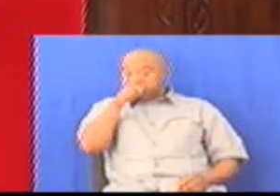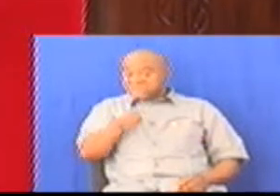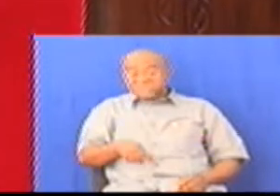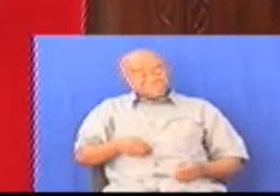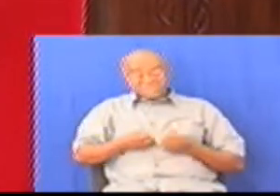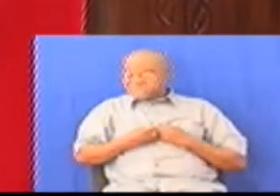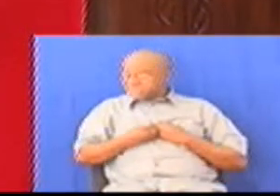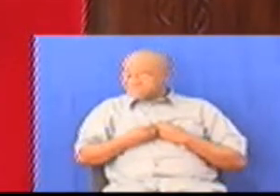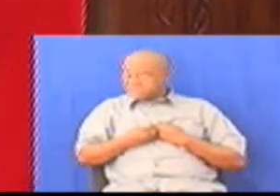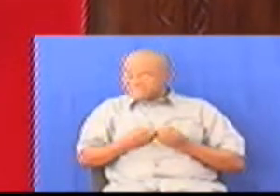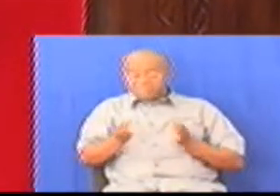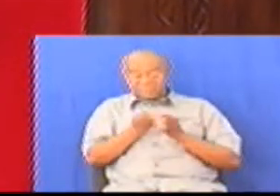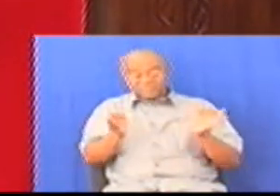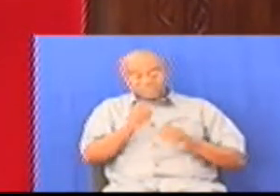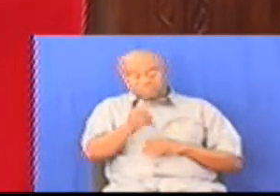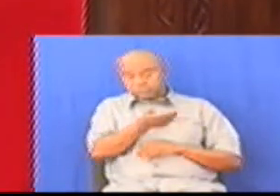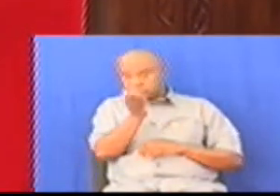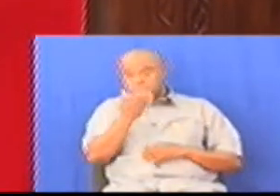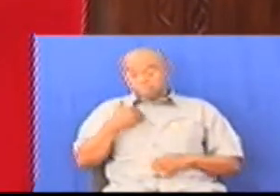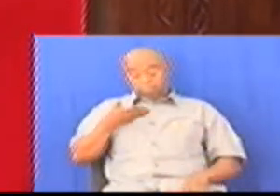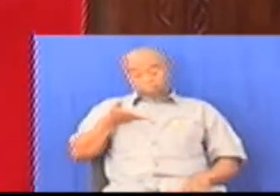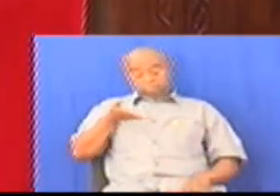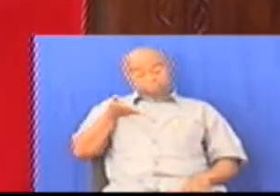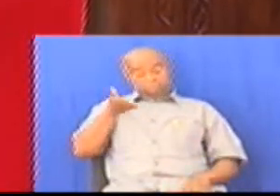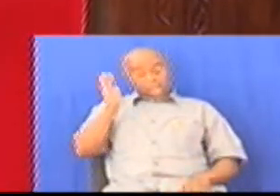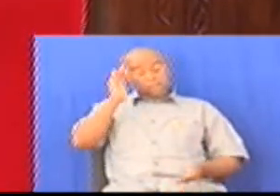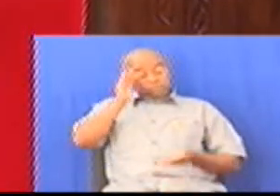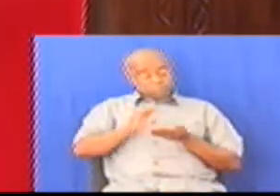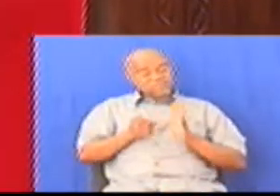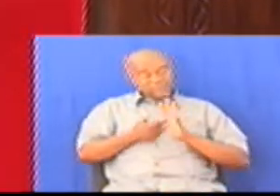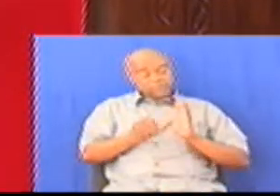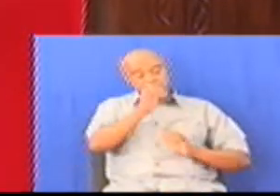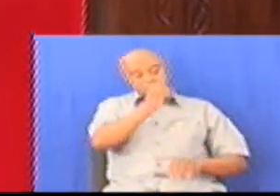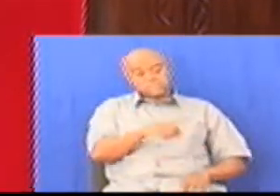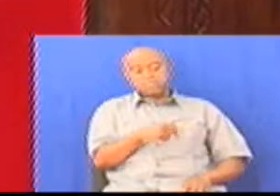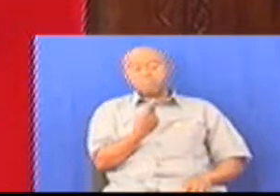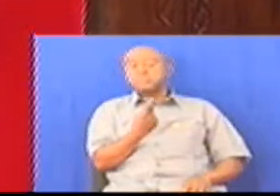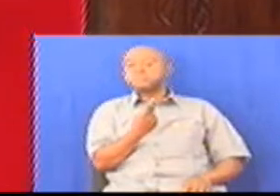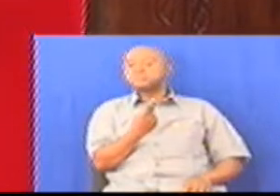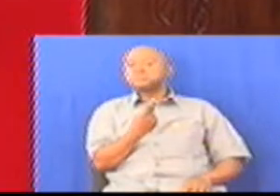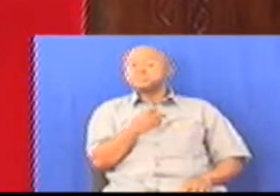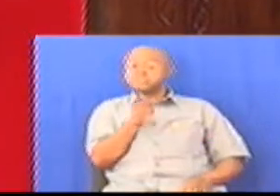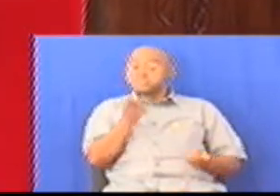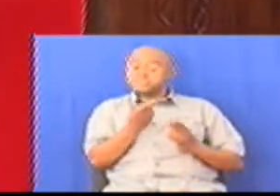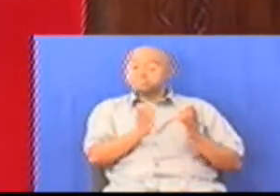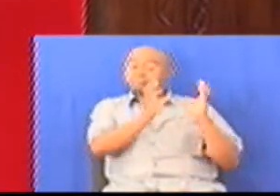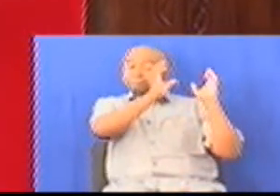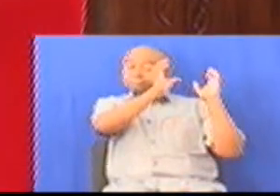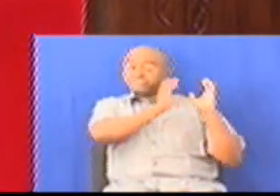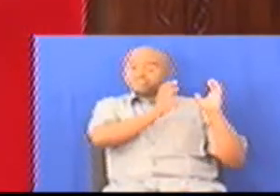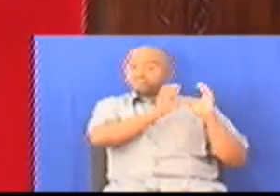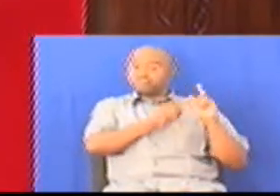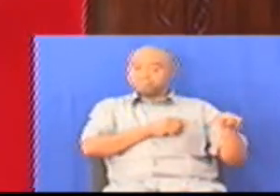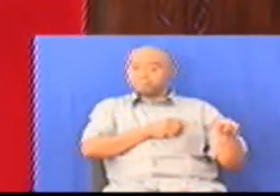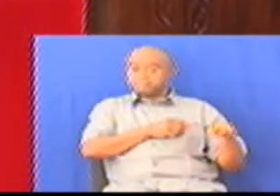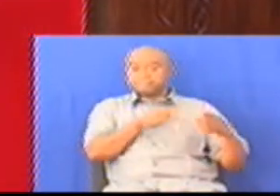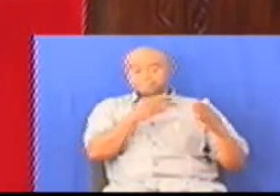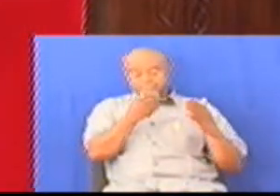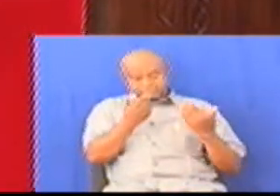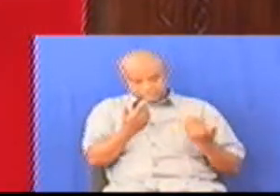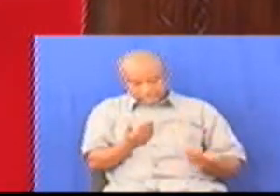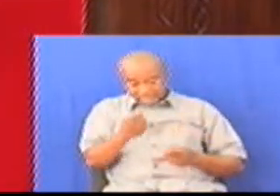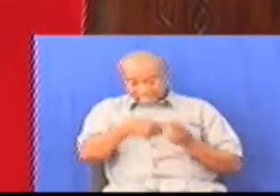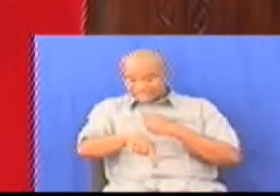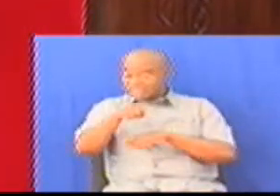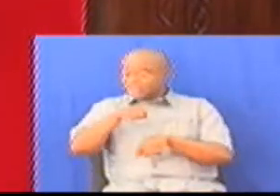nafuu yoyote mwajiri. Serikali punguze tozo hiyo mpaka 2% ili kupunguza mzigo wa walipaji na hasa kipindi